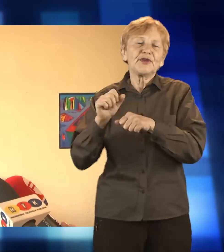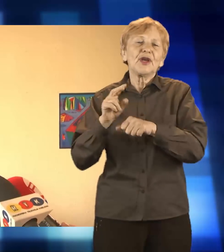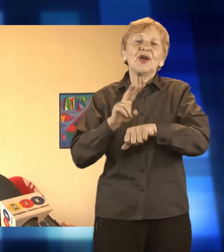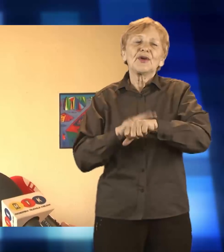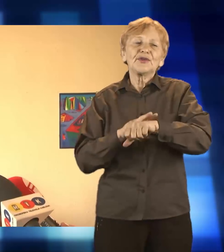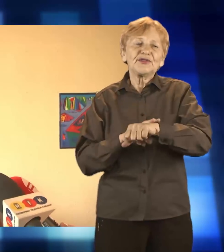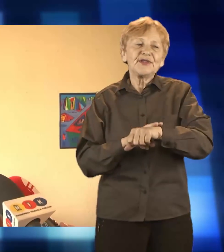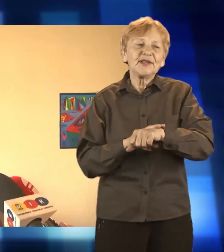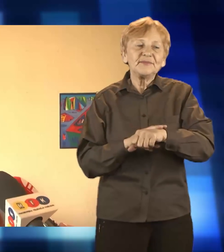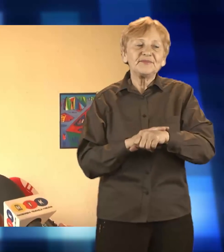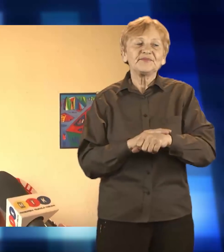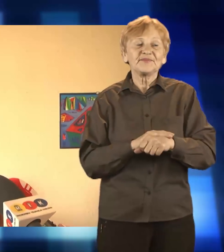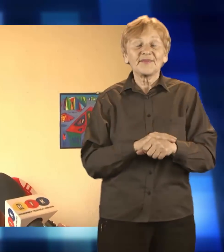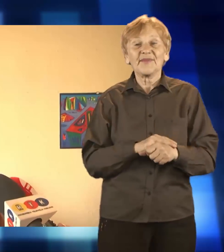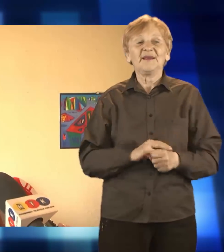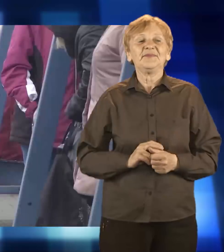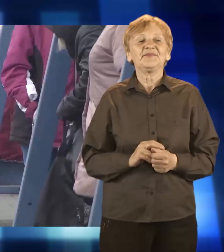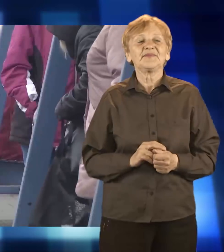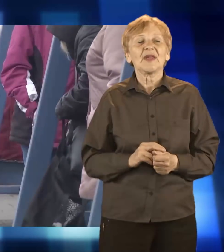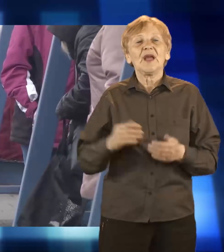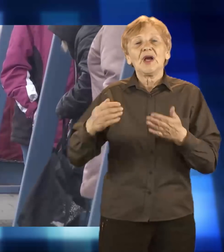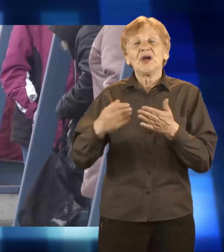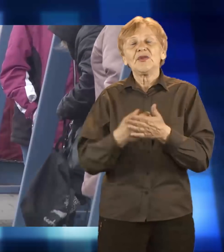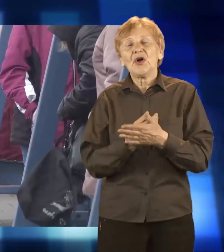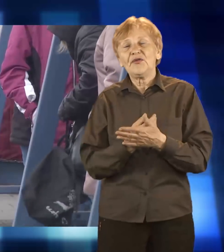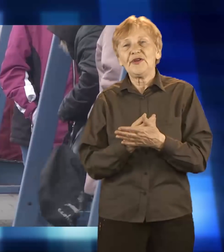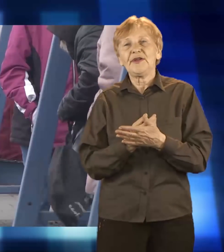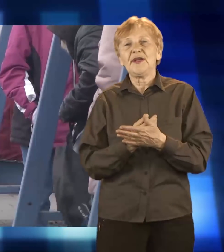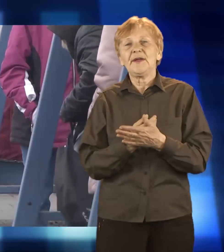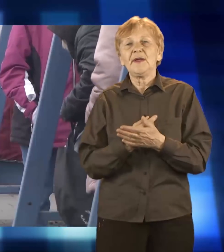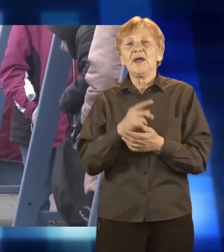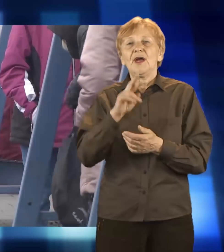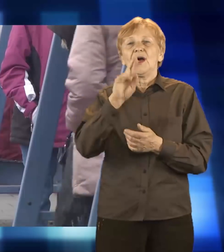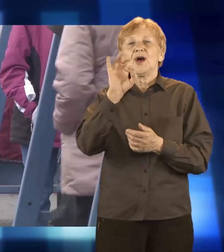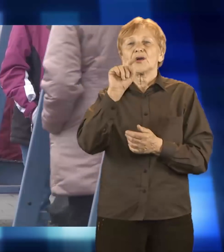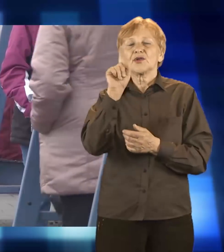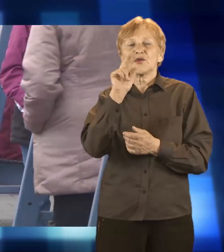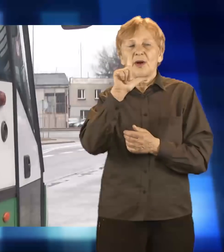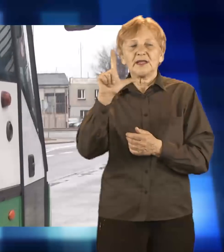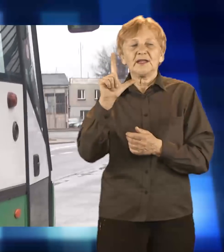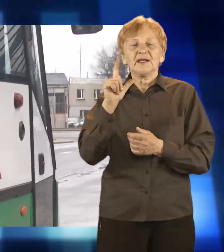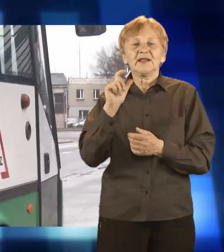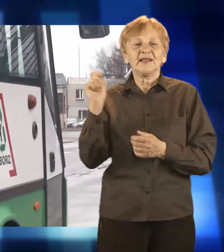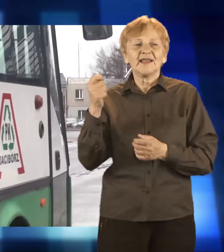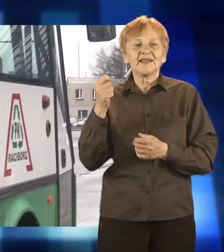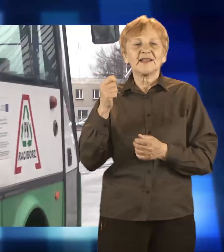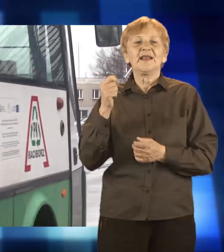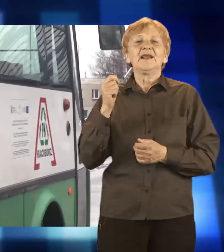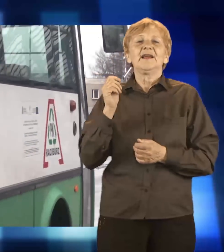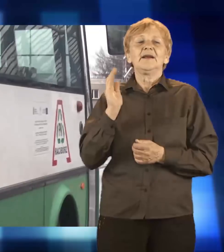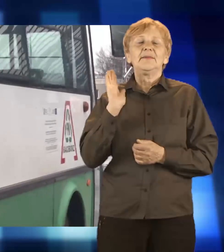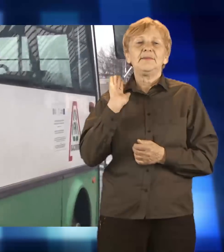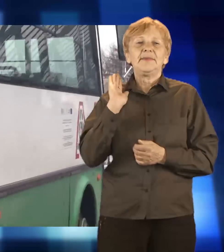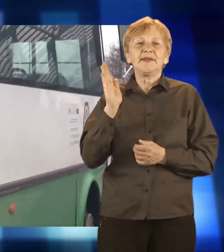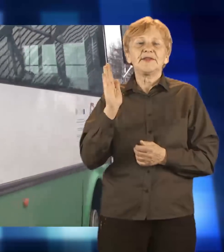połączeń. Takie to jest miasto. Nowy, powtórnie poprawiony rozkład, czyli jego zapowiadana finalna wersja, w porozumieniu z